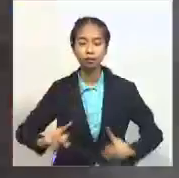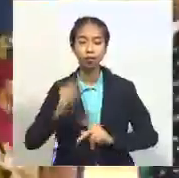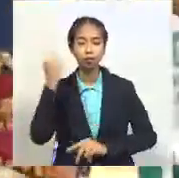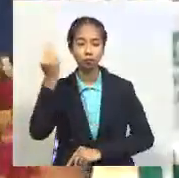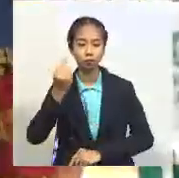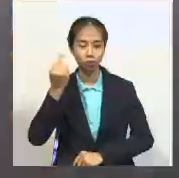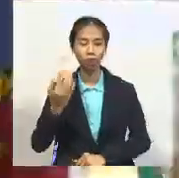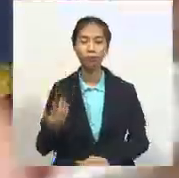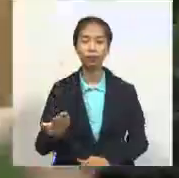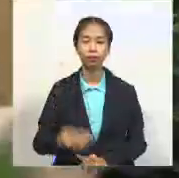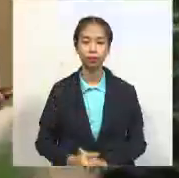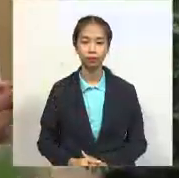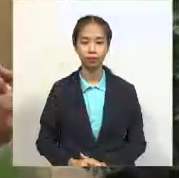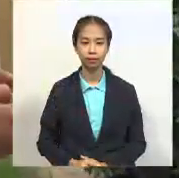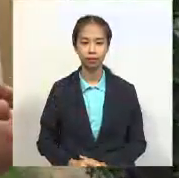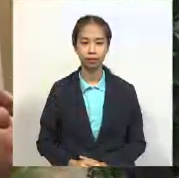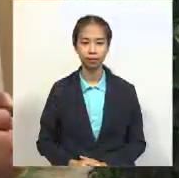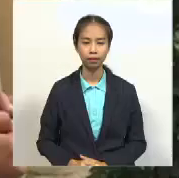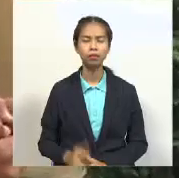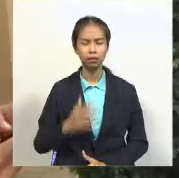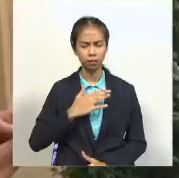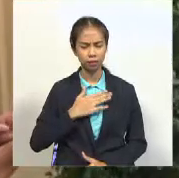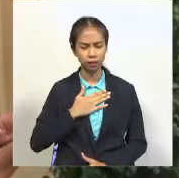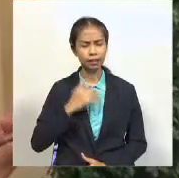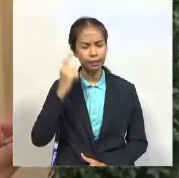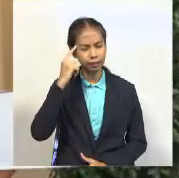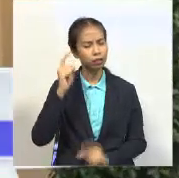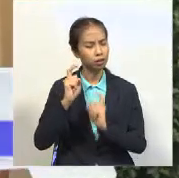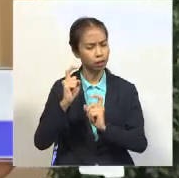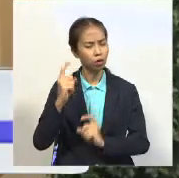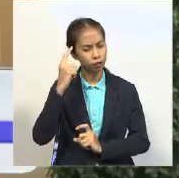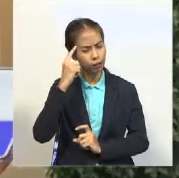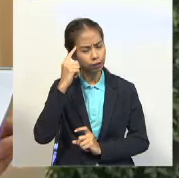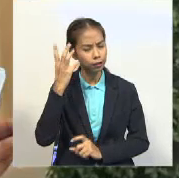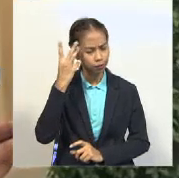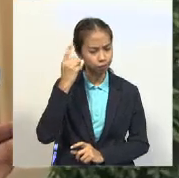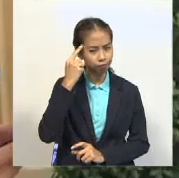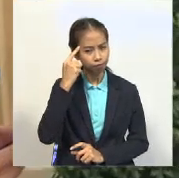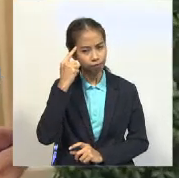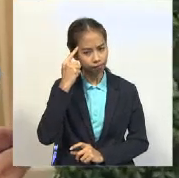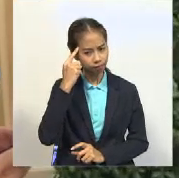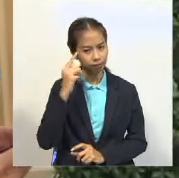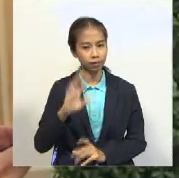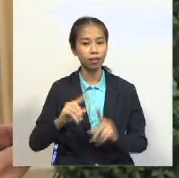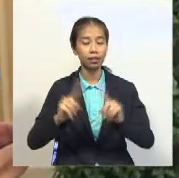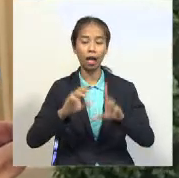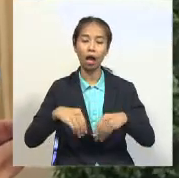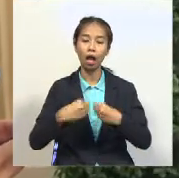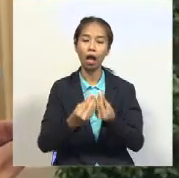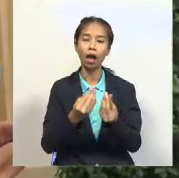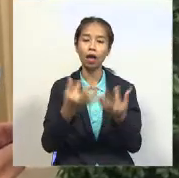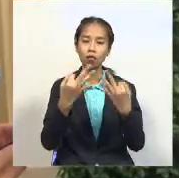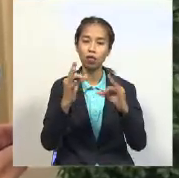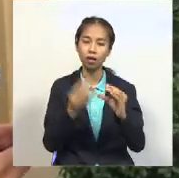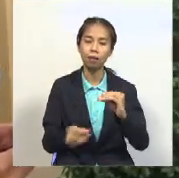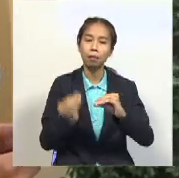ค่ะ มั่นคงของกังวลก็ให้เป็น VOA แต่ฟรีธรรมเนียมไปจนถึงวันที่